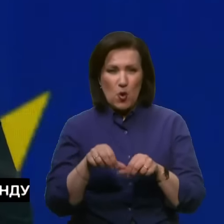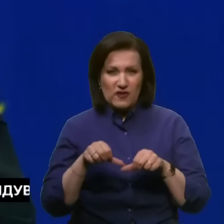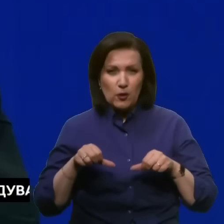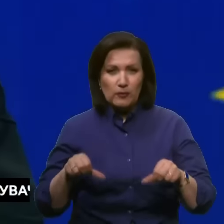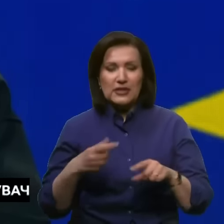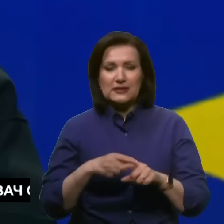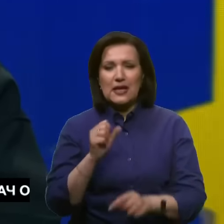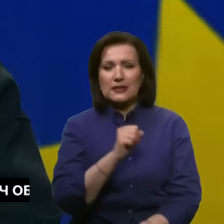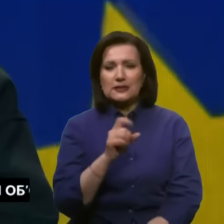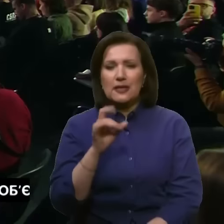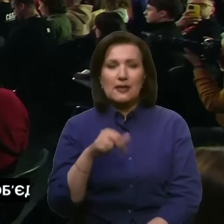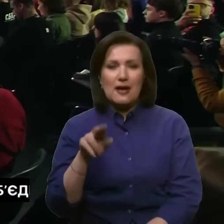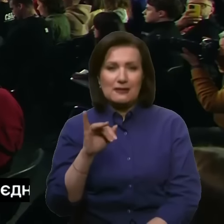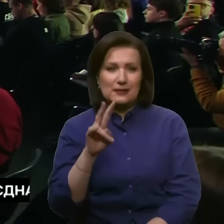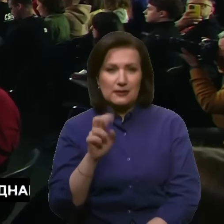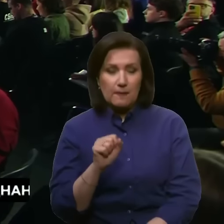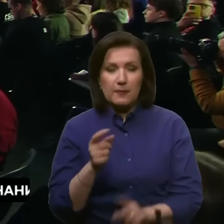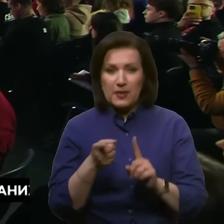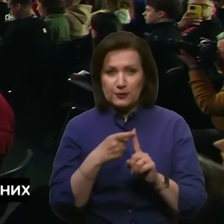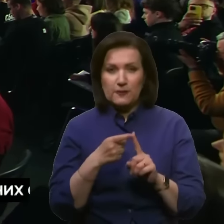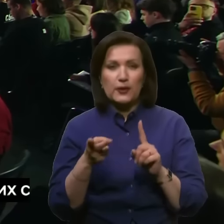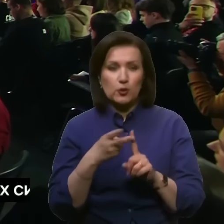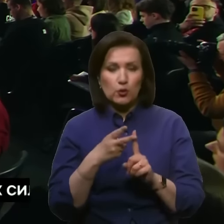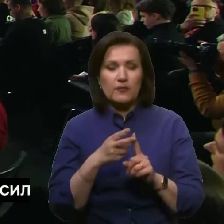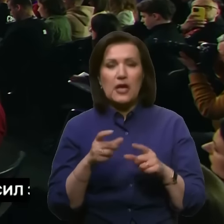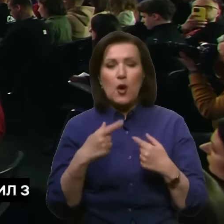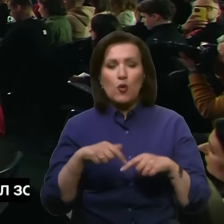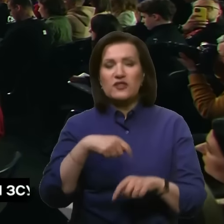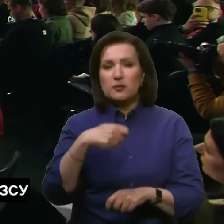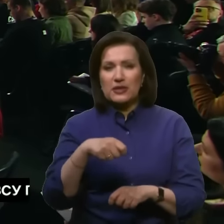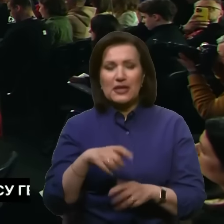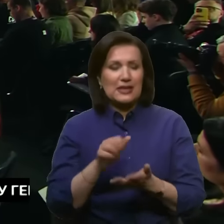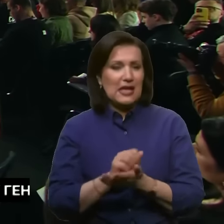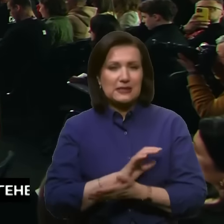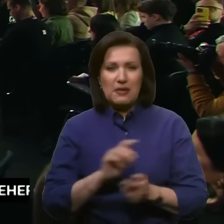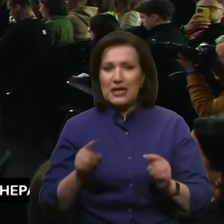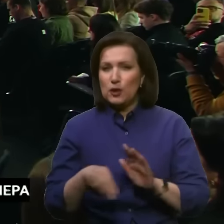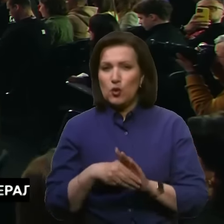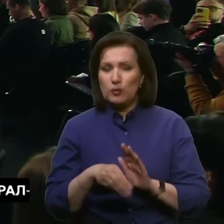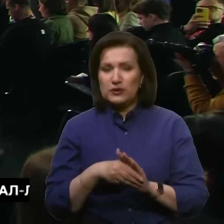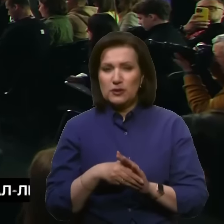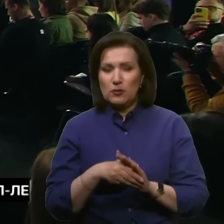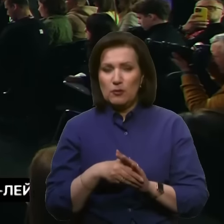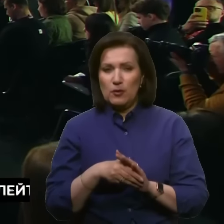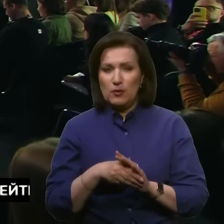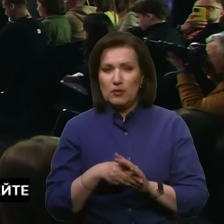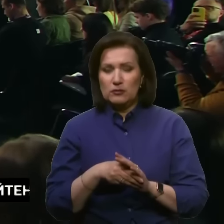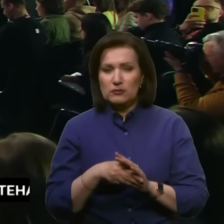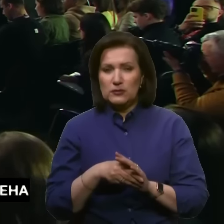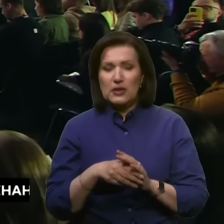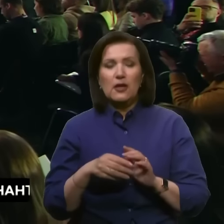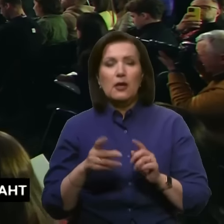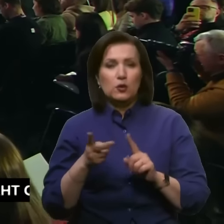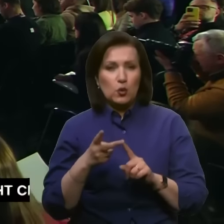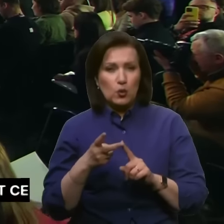– це Анастасія Радіна. Перше. Друге. Офіс президента не займається антикорупційними органами.